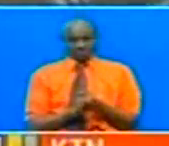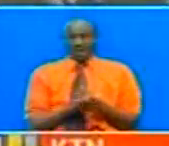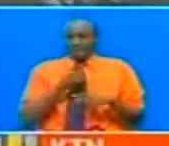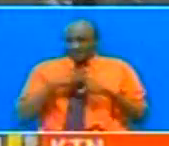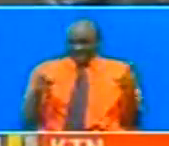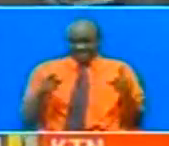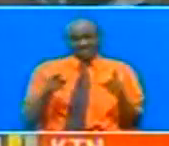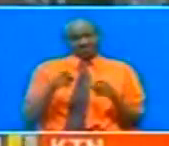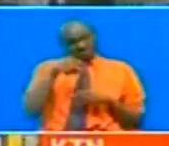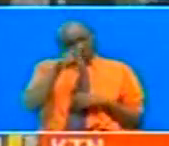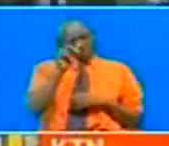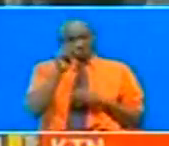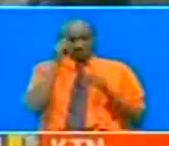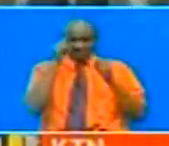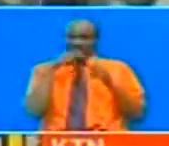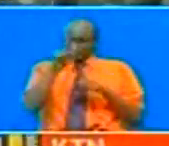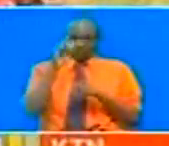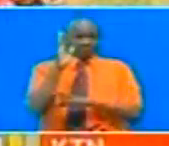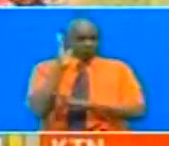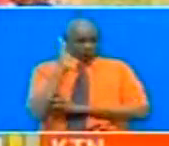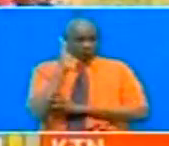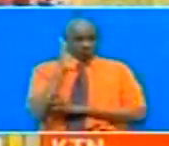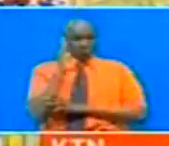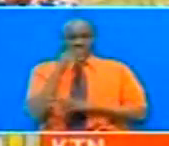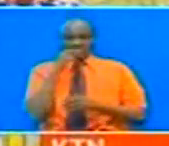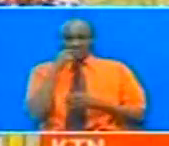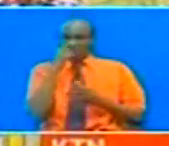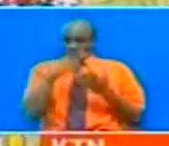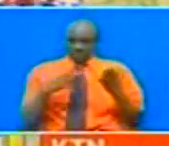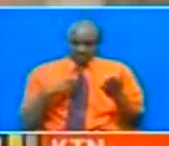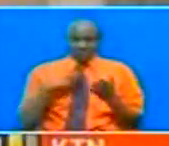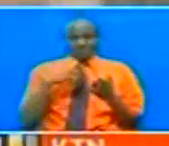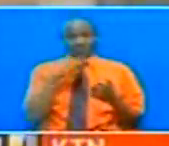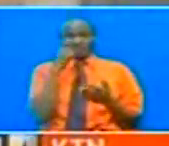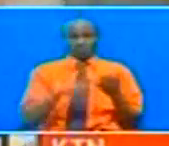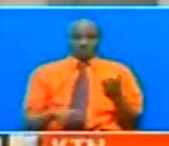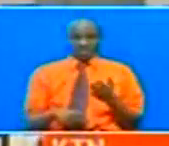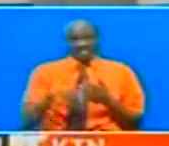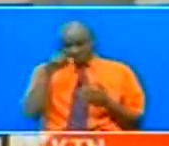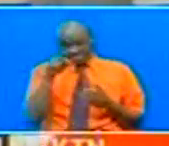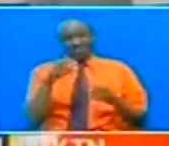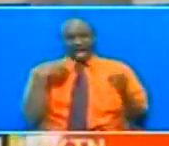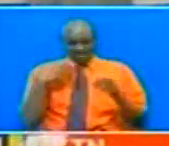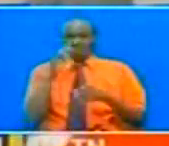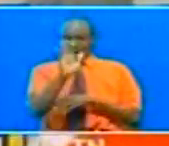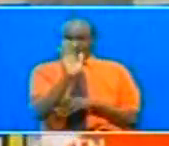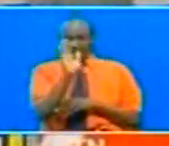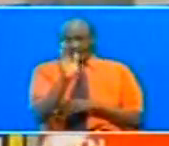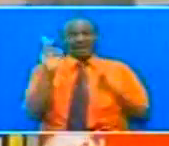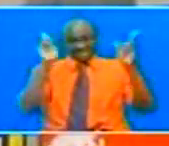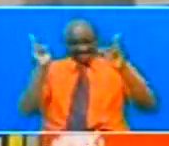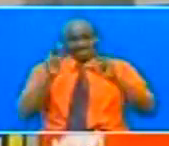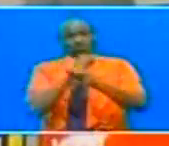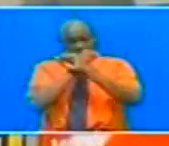ya maafisa wa usalama kushika doria katika eneo hili, wakazi hawajaachwa nyuma. Wakiwa wamejihami kwa silaha butu, wanajiandaa kwa